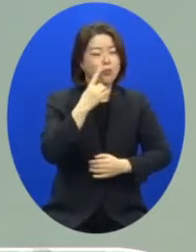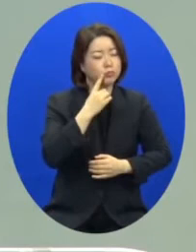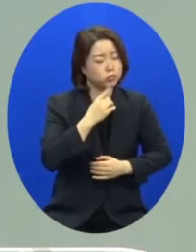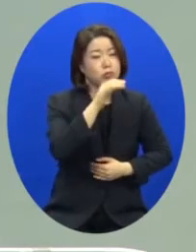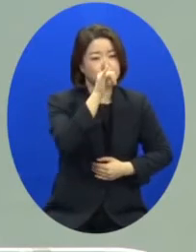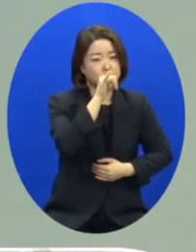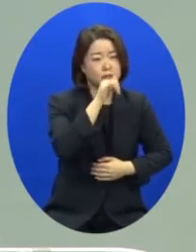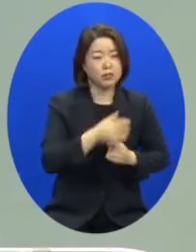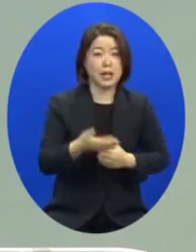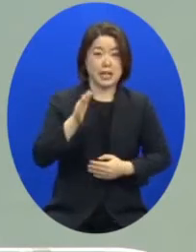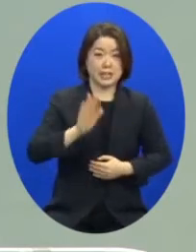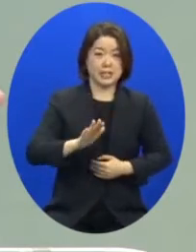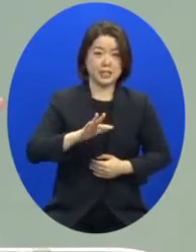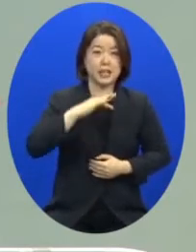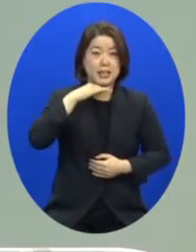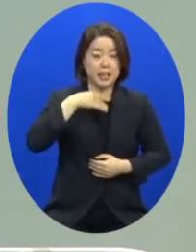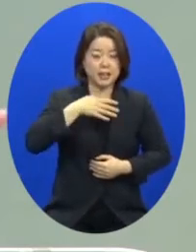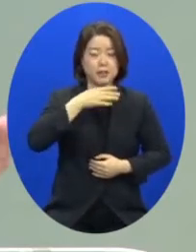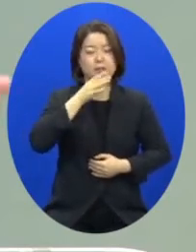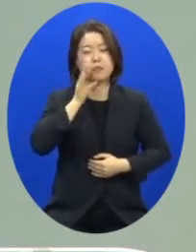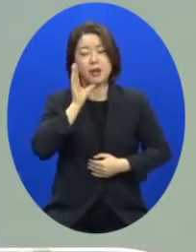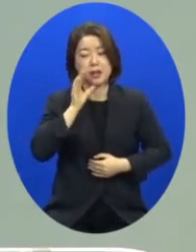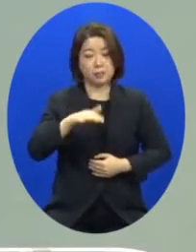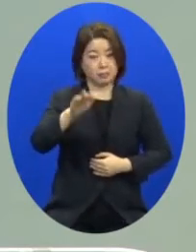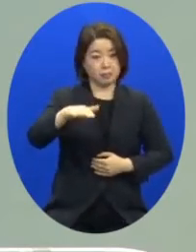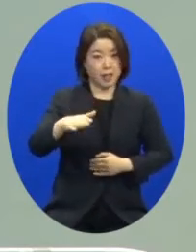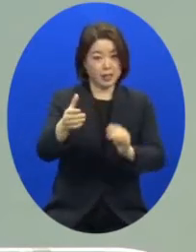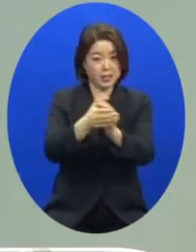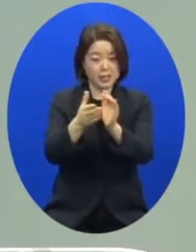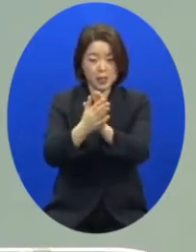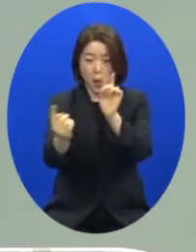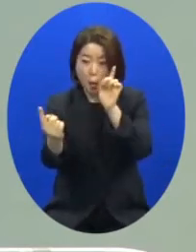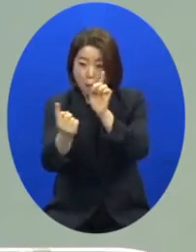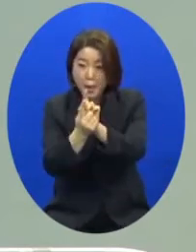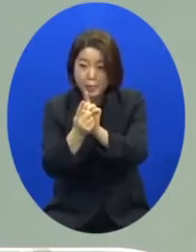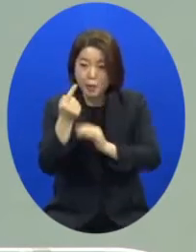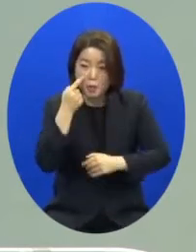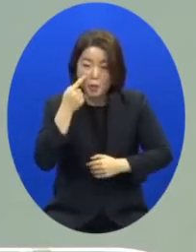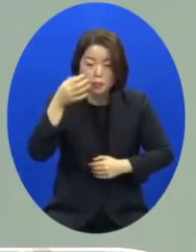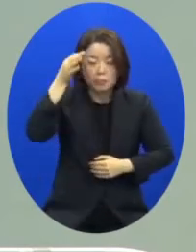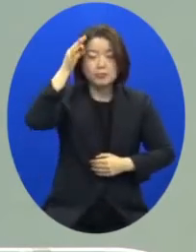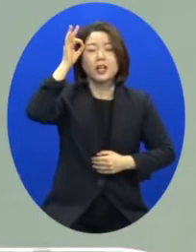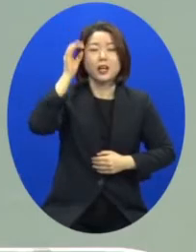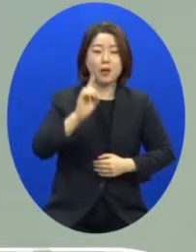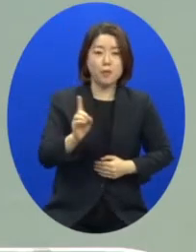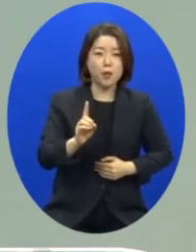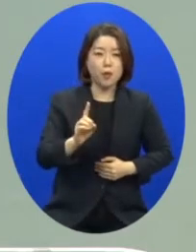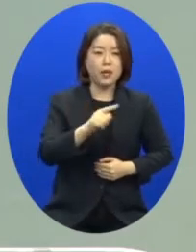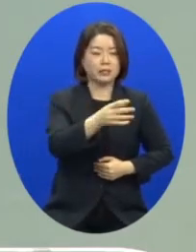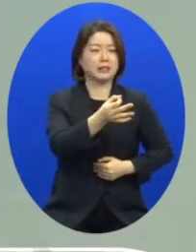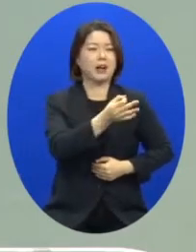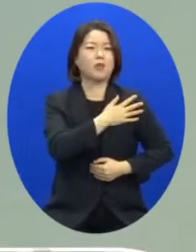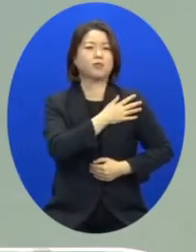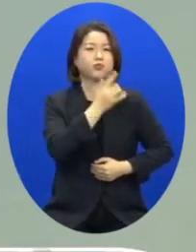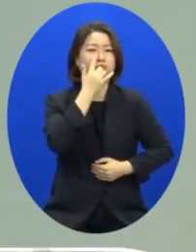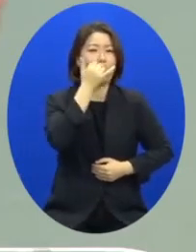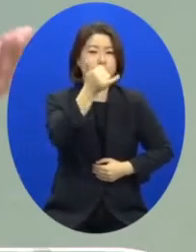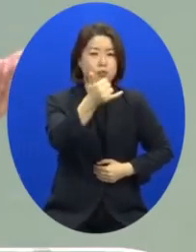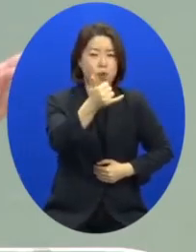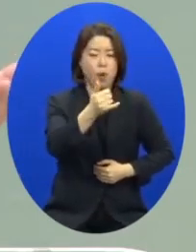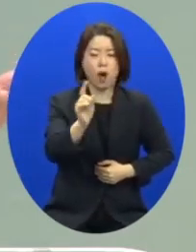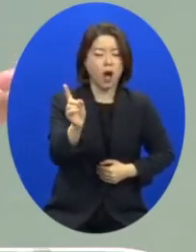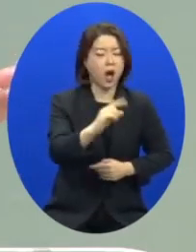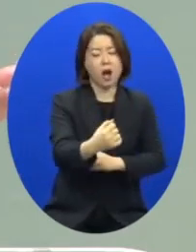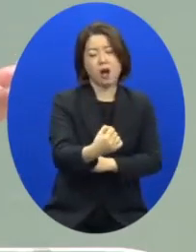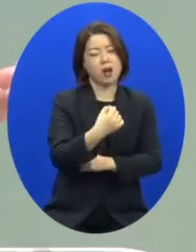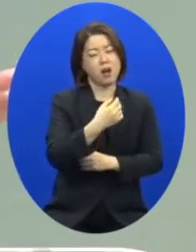나이가 들어서 어릴때 친구들을 만나 보고 깨달은 것이 그 부자인 부모가 아무